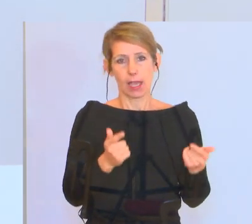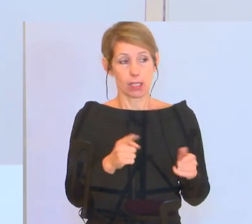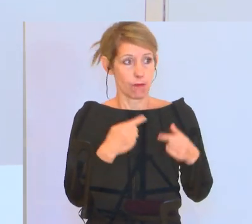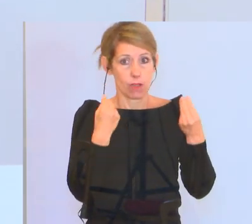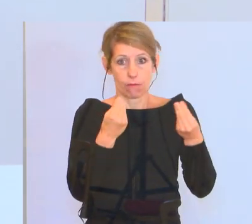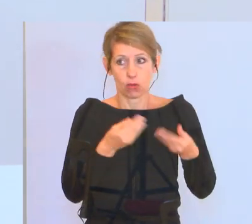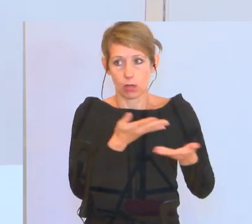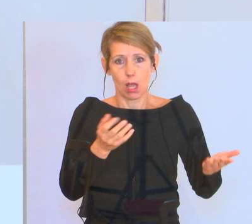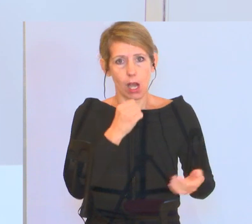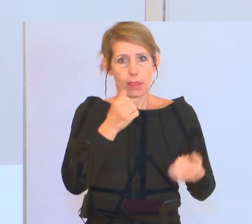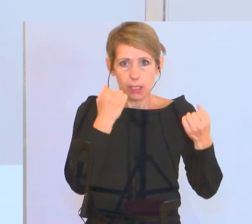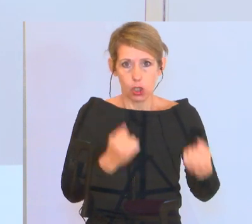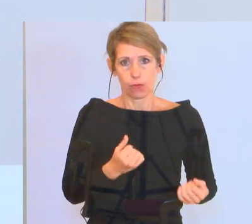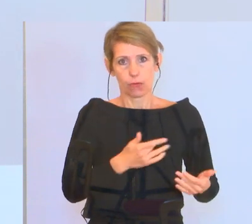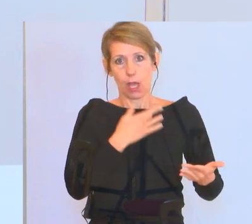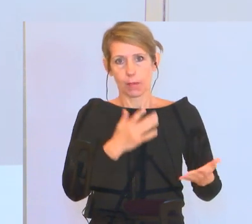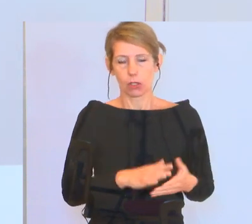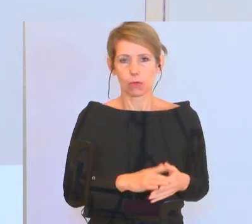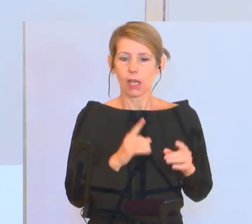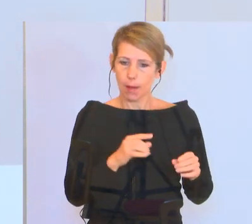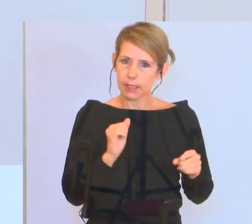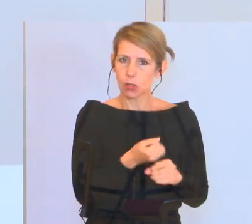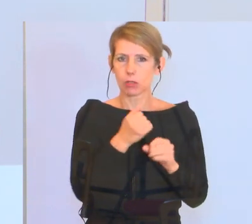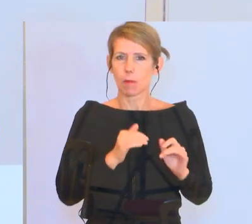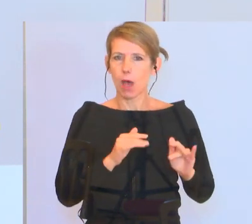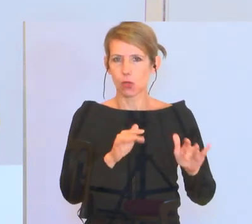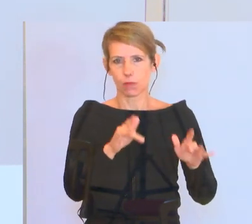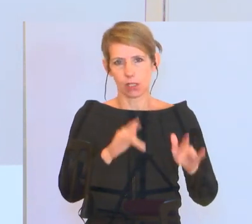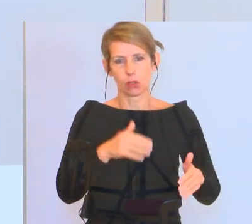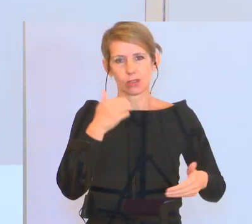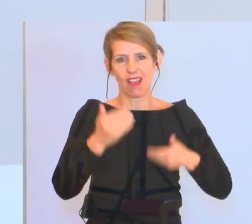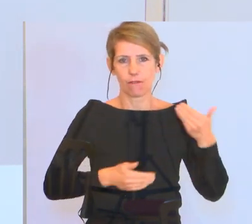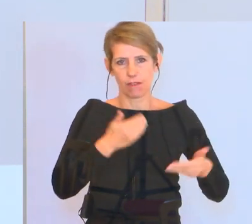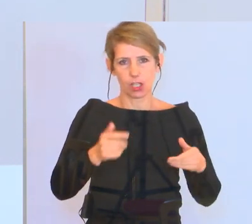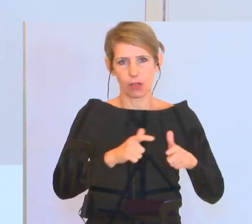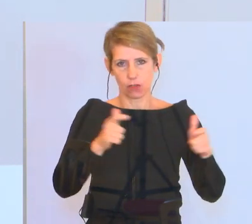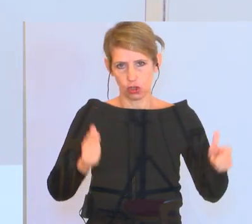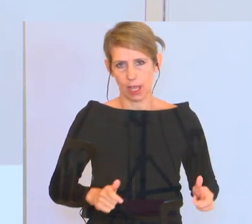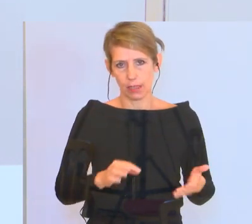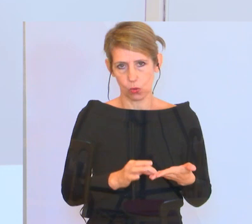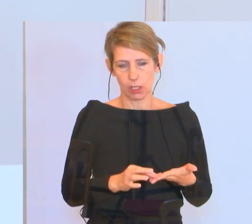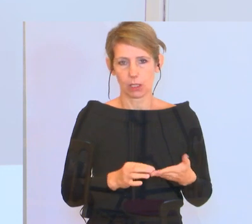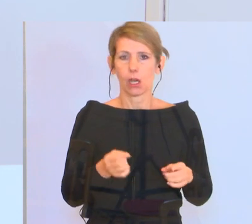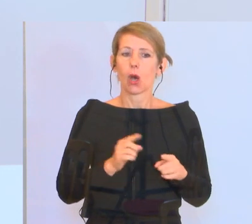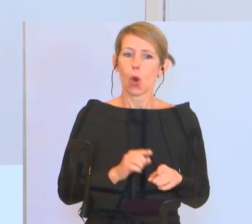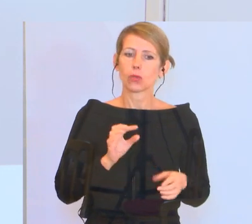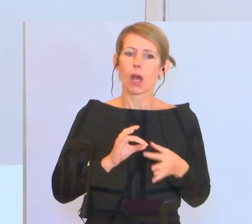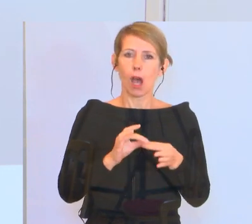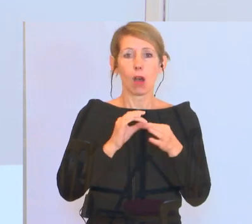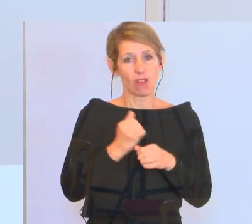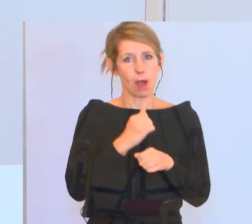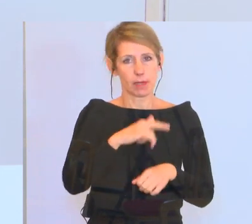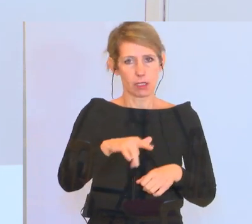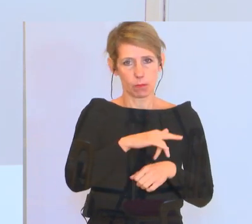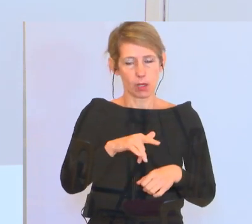nicht schwerwiegend ist, eine Auswirkung hat auf diesen Wirtschaftsstandort und eine Auswirkung hat auf die Arbeitsplätze in